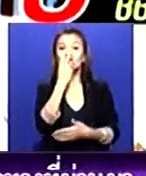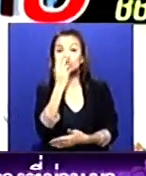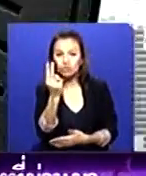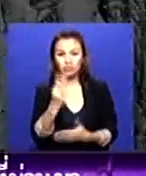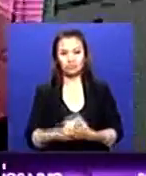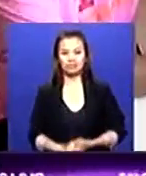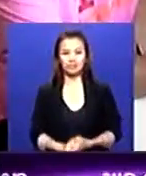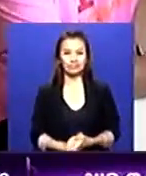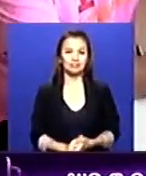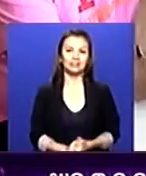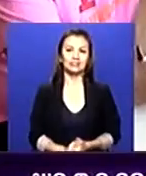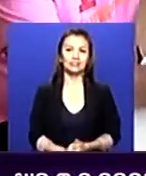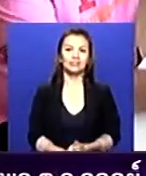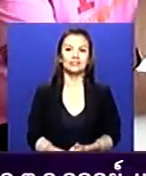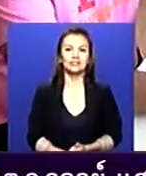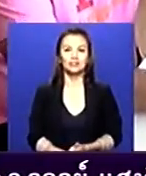ค่ะ